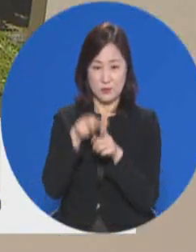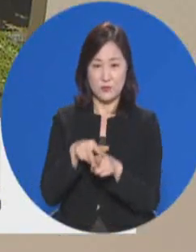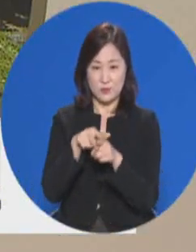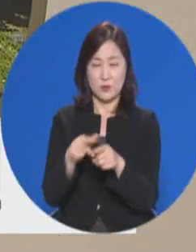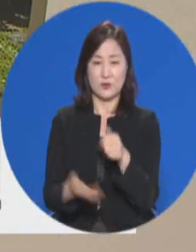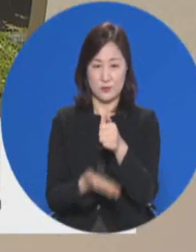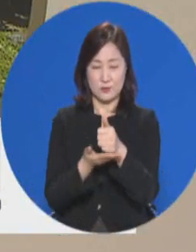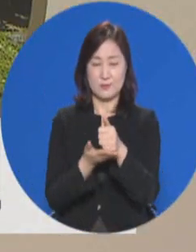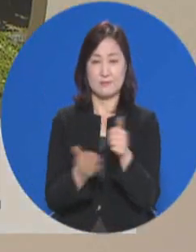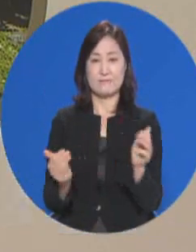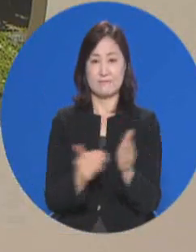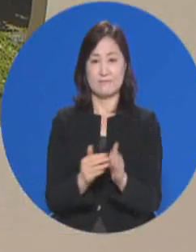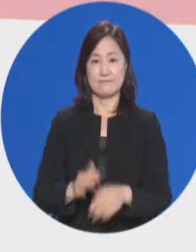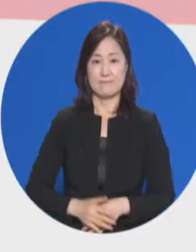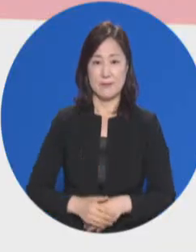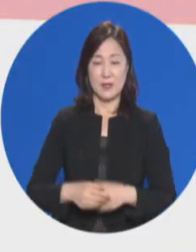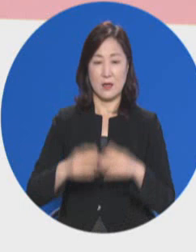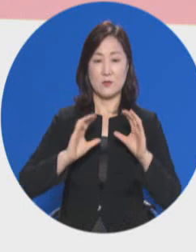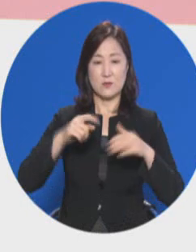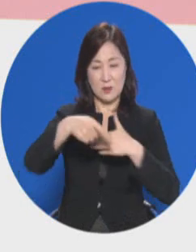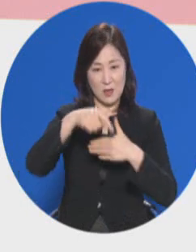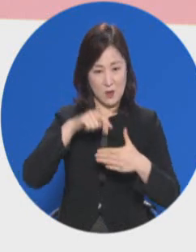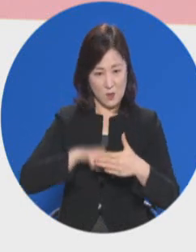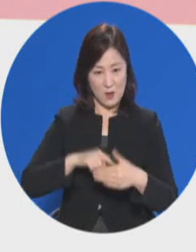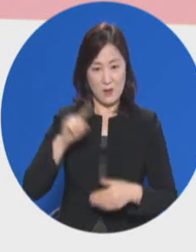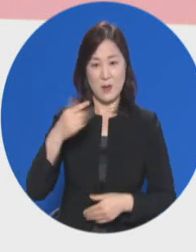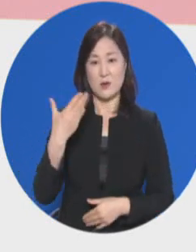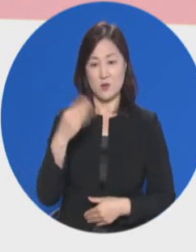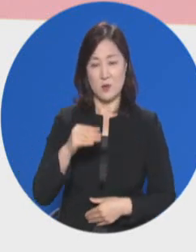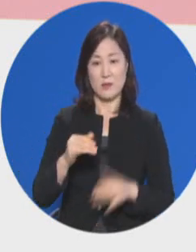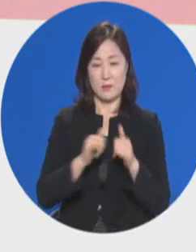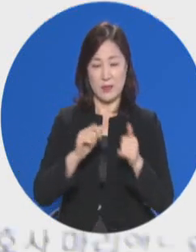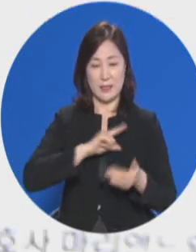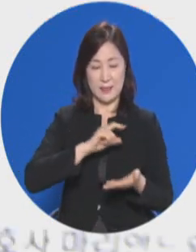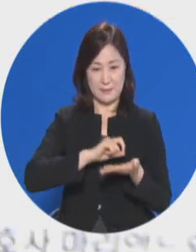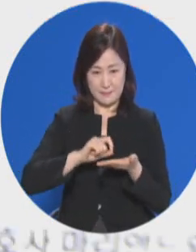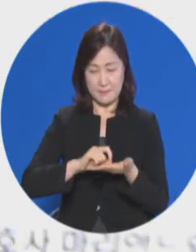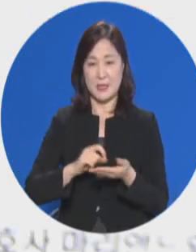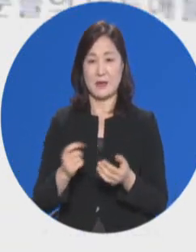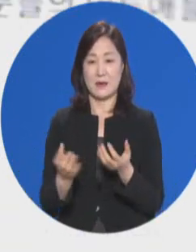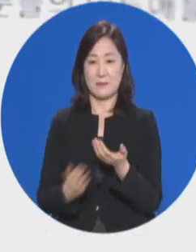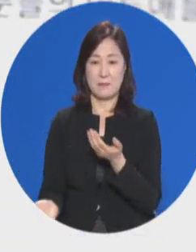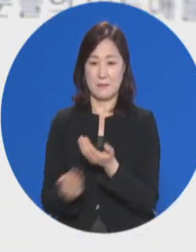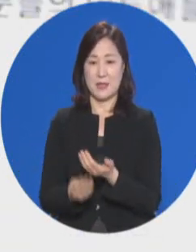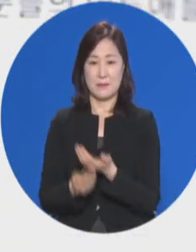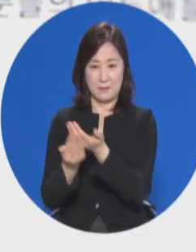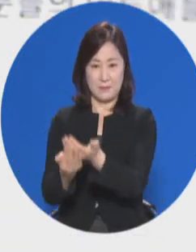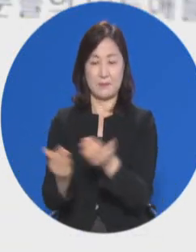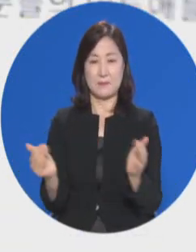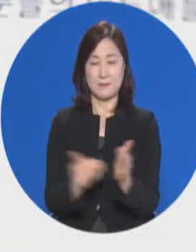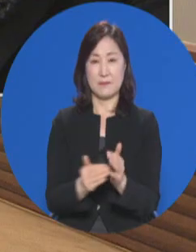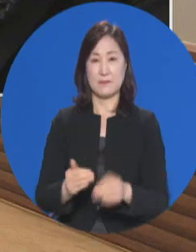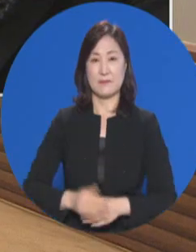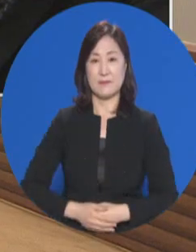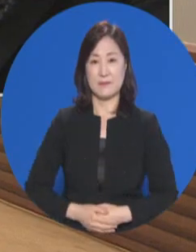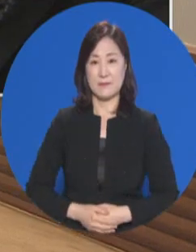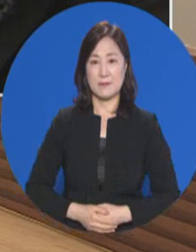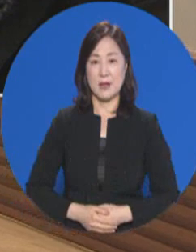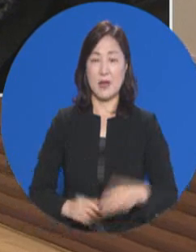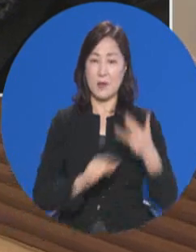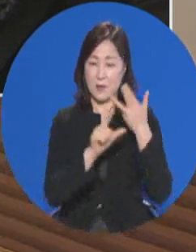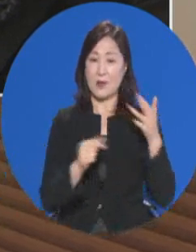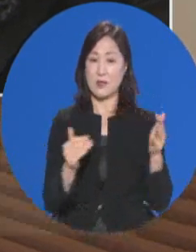도전했습니다. 국내외 109만 명의 추천 서명과 함께 추천서를 노벨위원회로 접수한 겁니다.